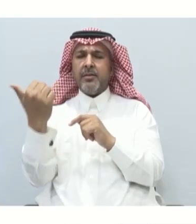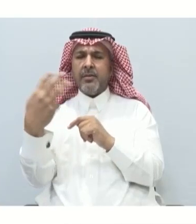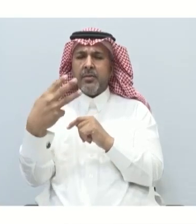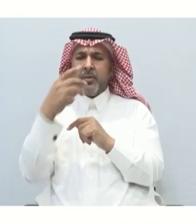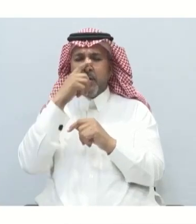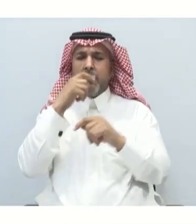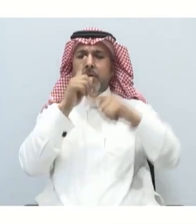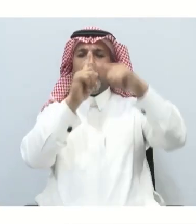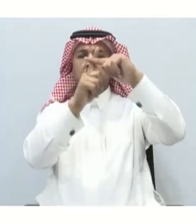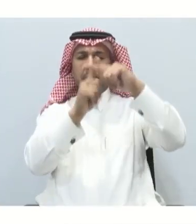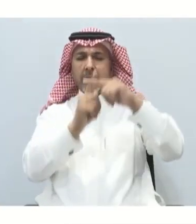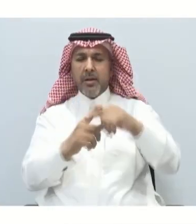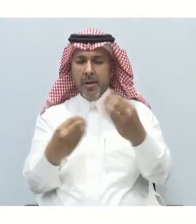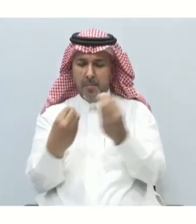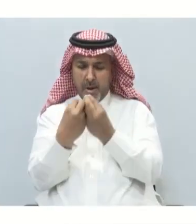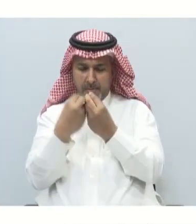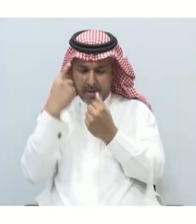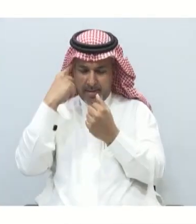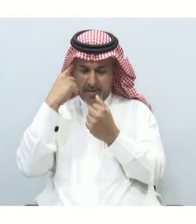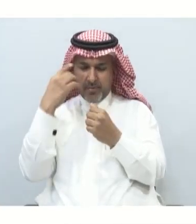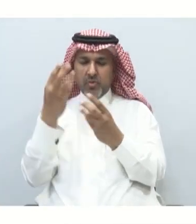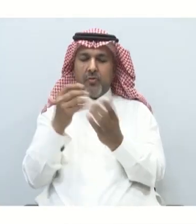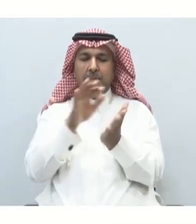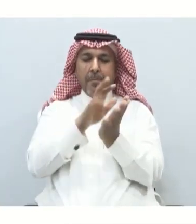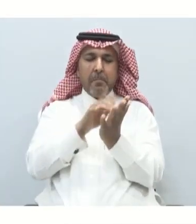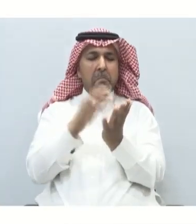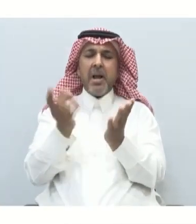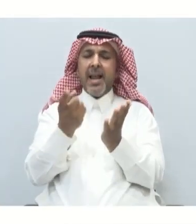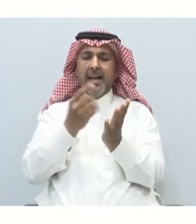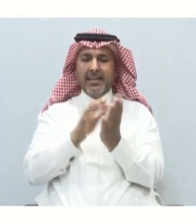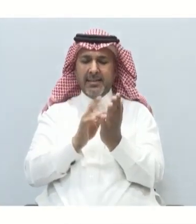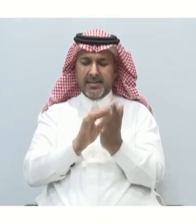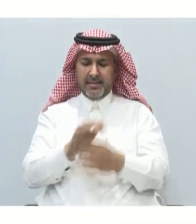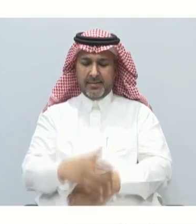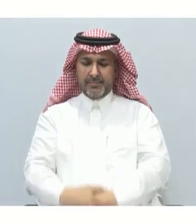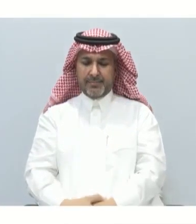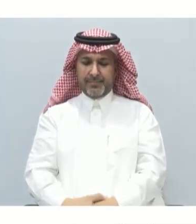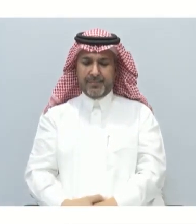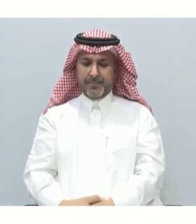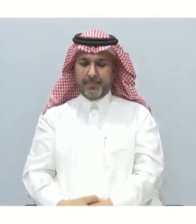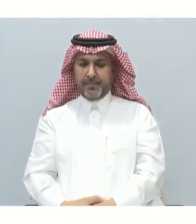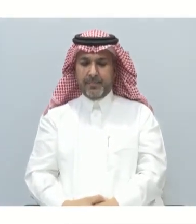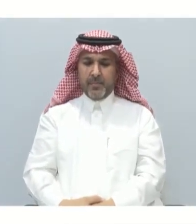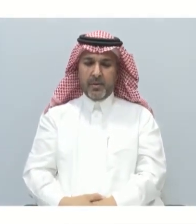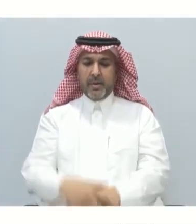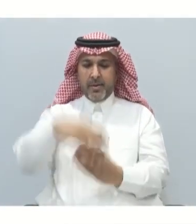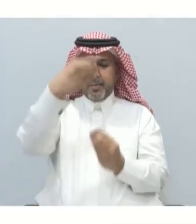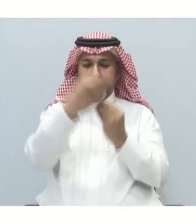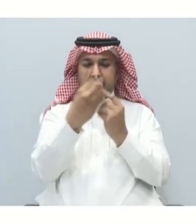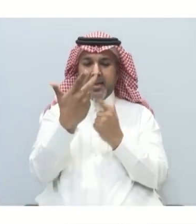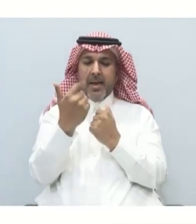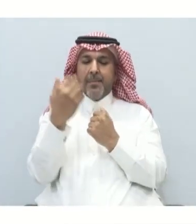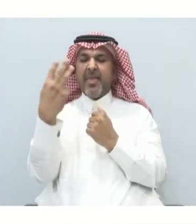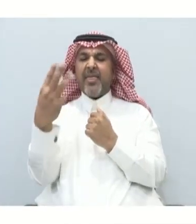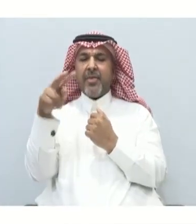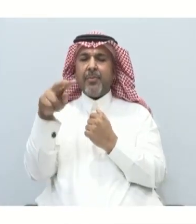16 زئ 225 زئ 49 زئ 36 فيطلع